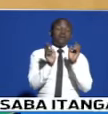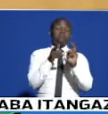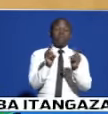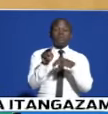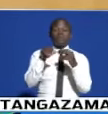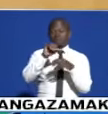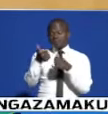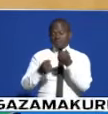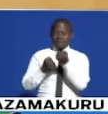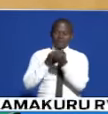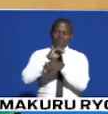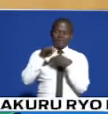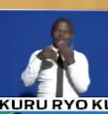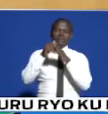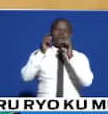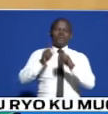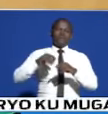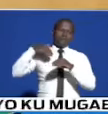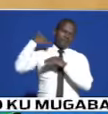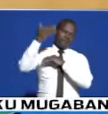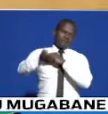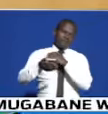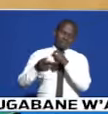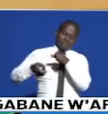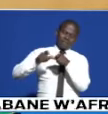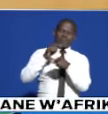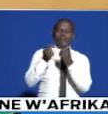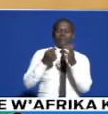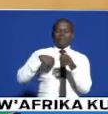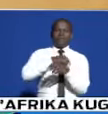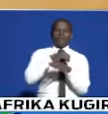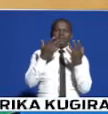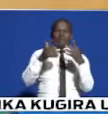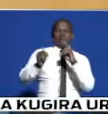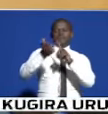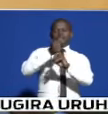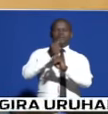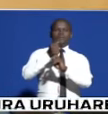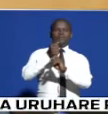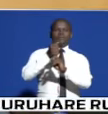bufasha bukaza nyuma bwiyongera ku byo twe tuzaba tumaze kugeraho.